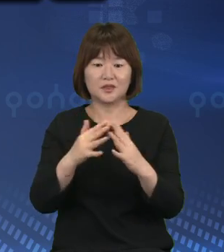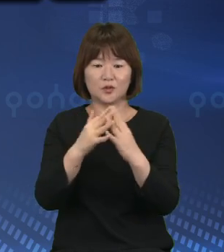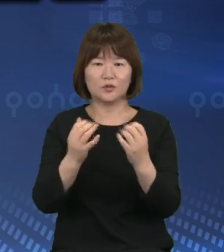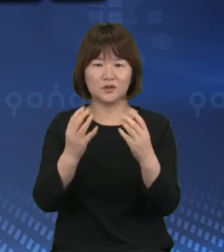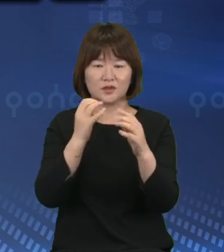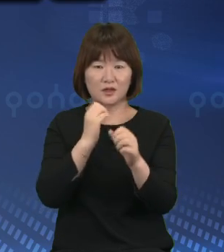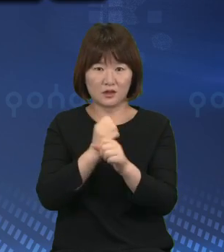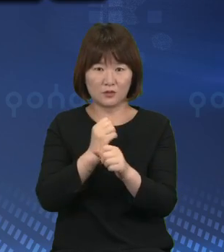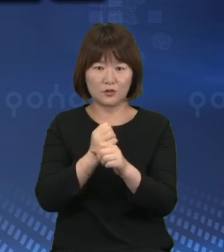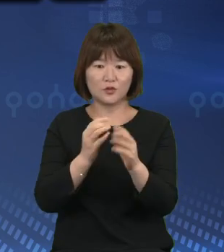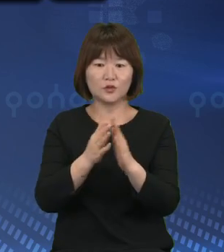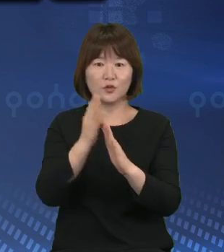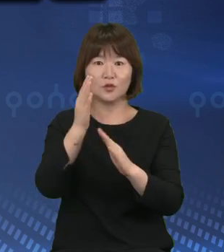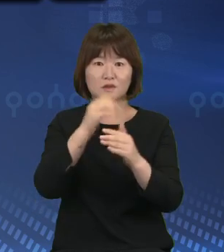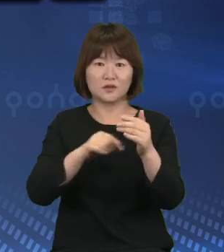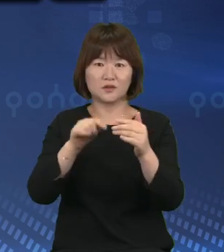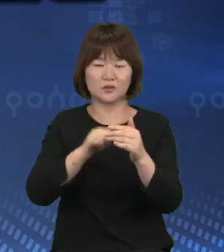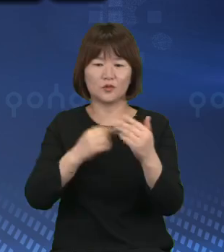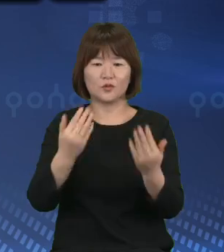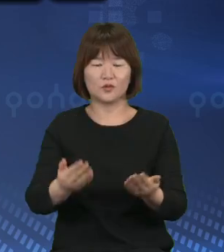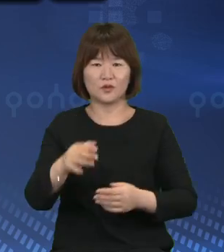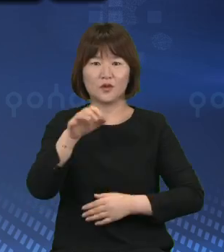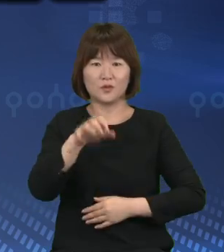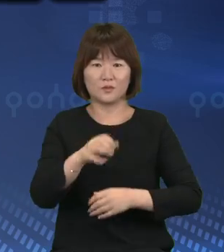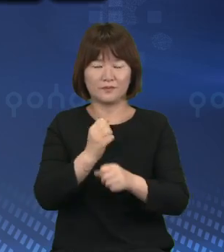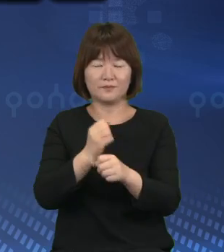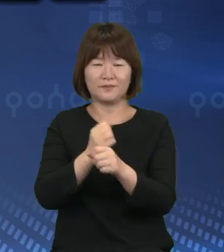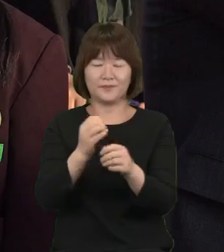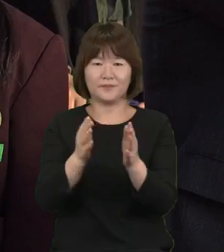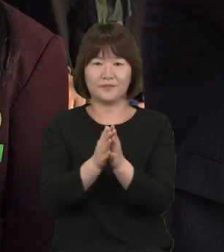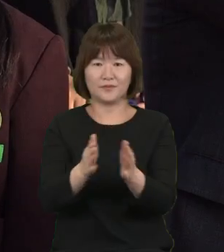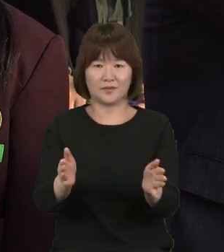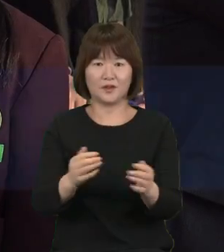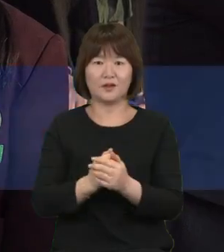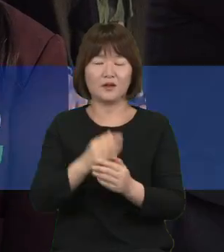가지고 도심 속의 힐링 공간 조성에 박차를 가했습니다.